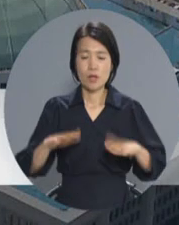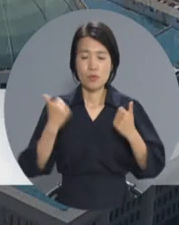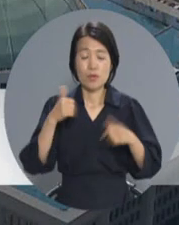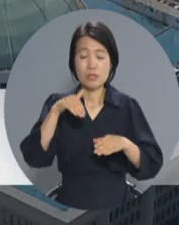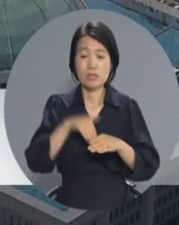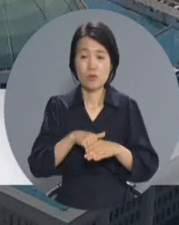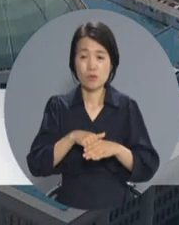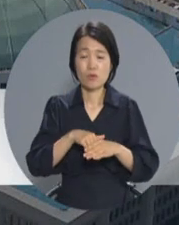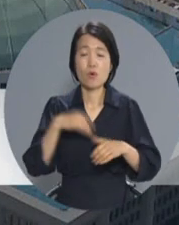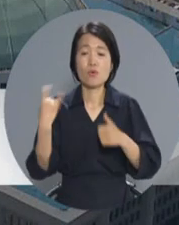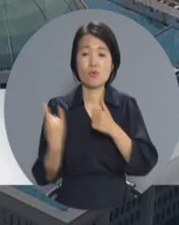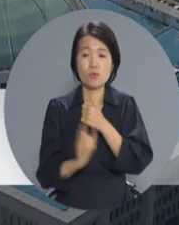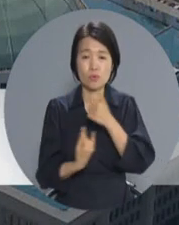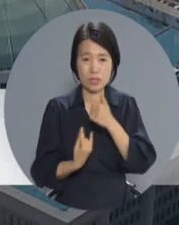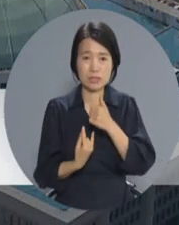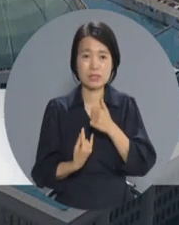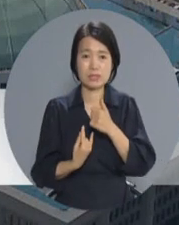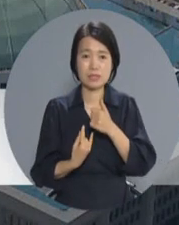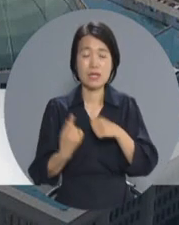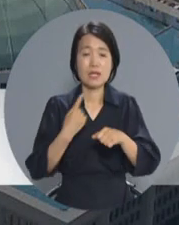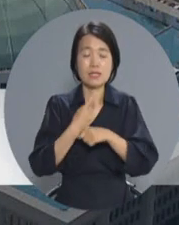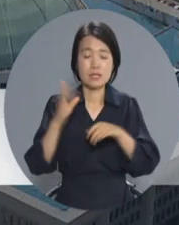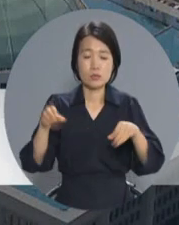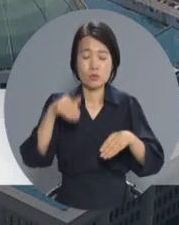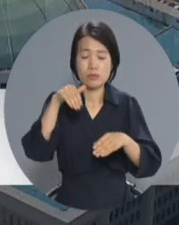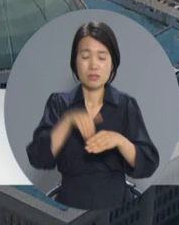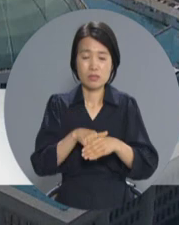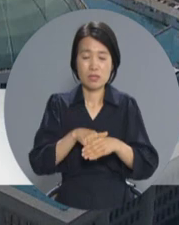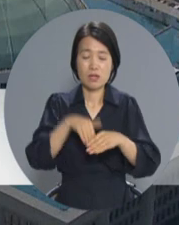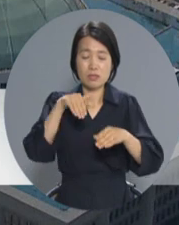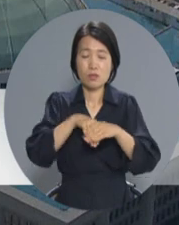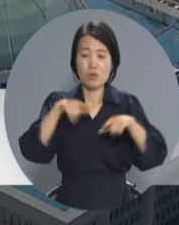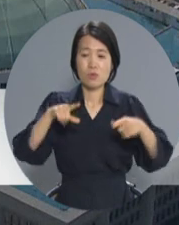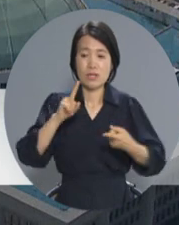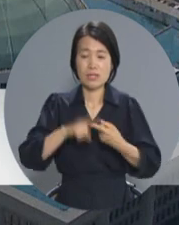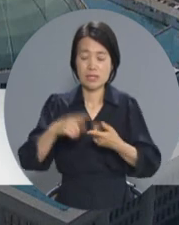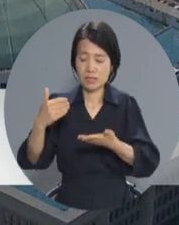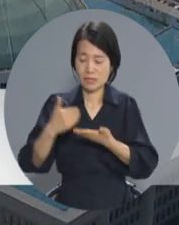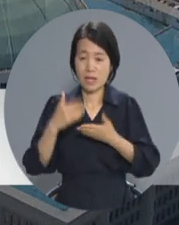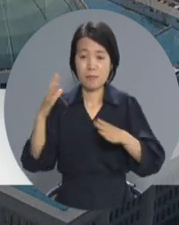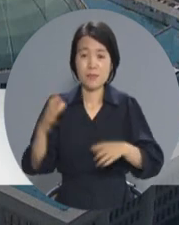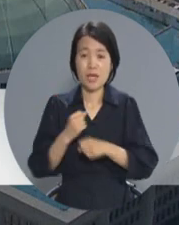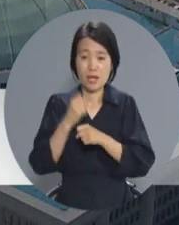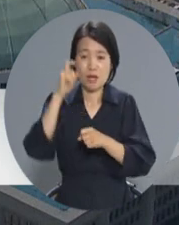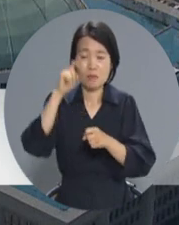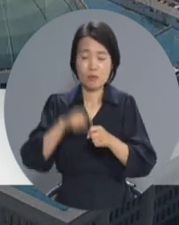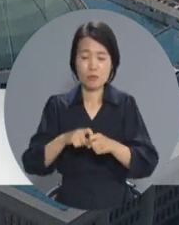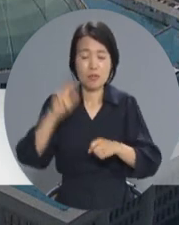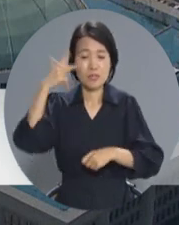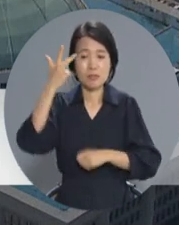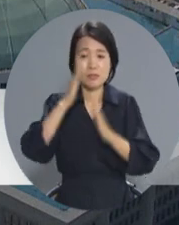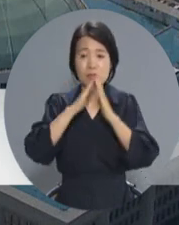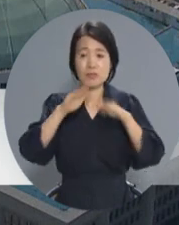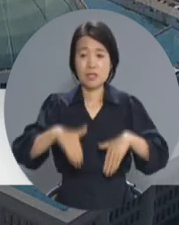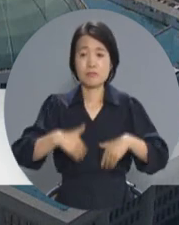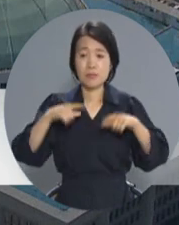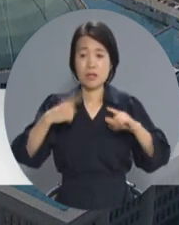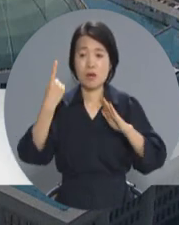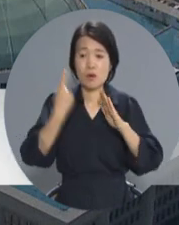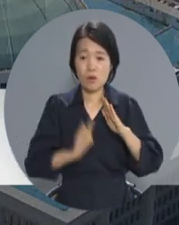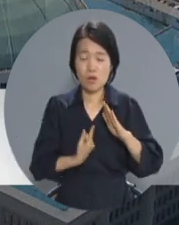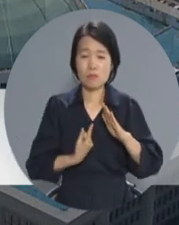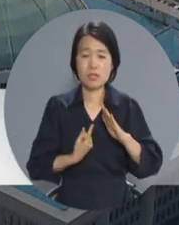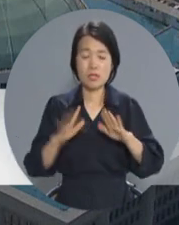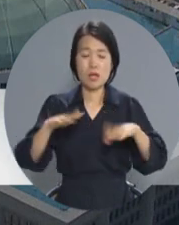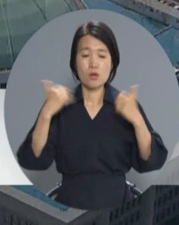국회의원 선거구 획정위원회가 내년 총선 선거구에 대한 의견을 듣기 위해 다음 주 전남을 찾습니다 하지만